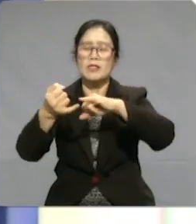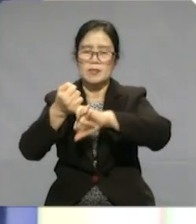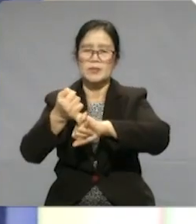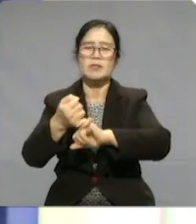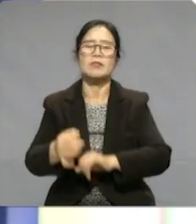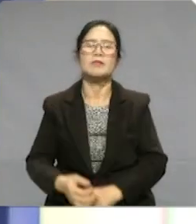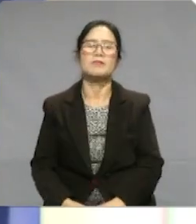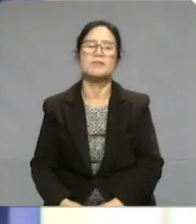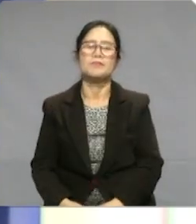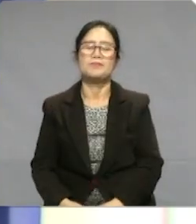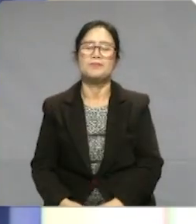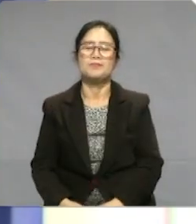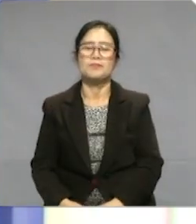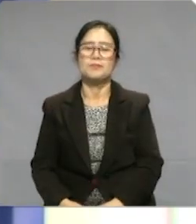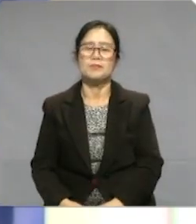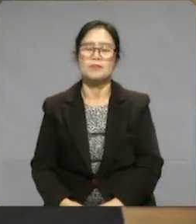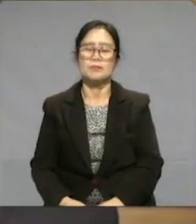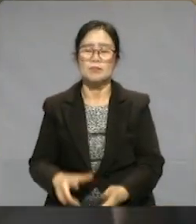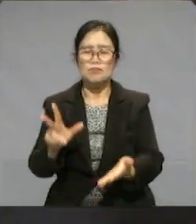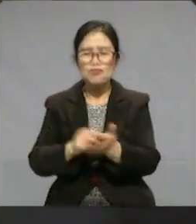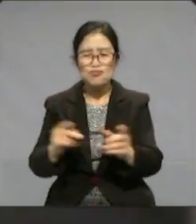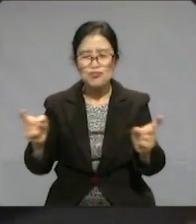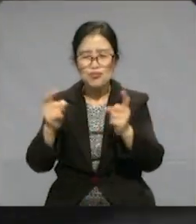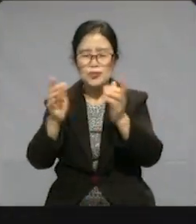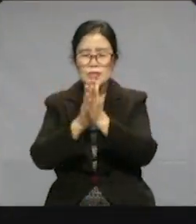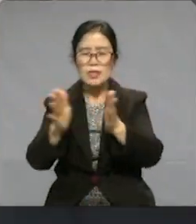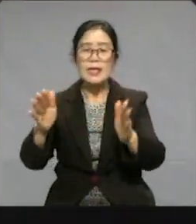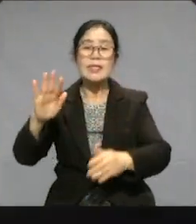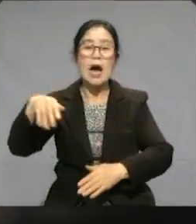하겠습니다. 본격적인 다툼이 시작될 유 씨의